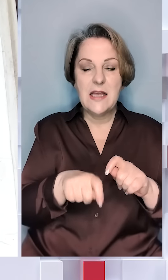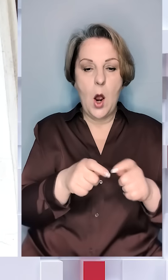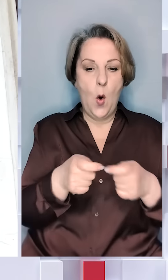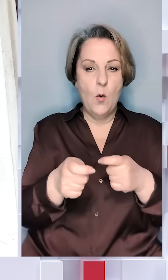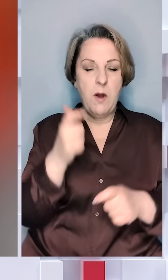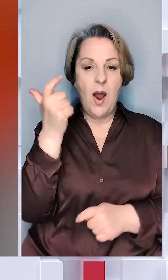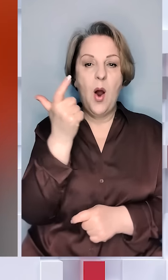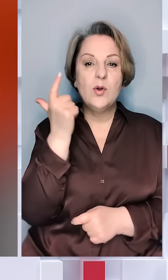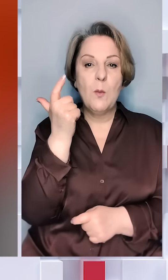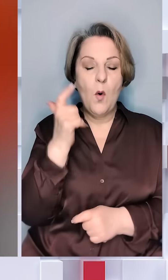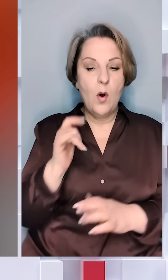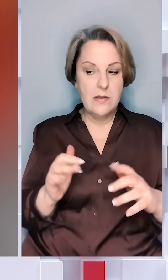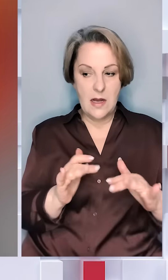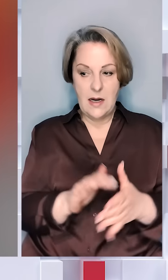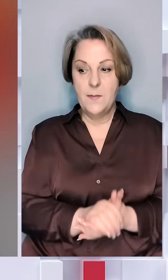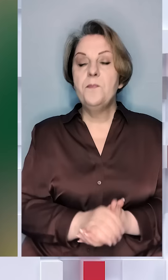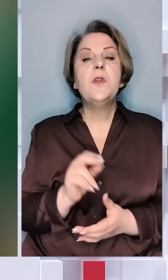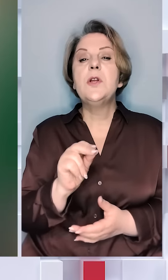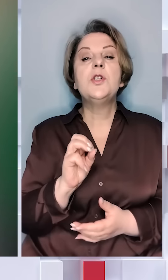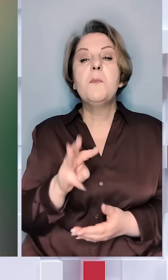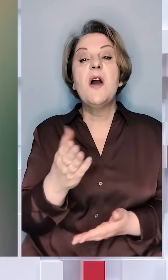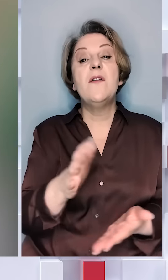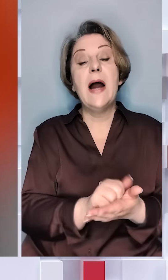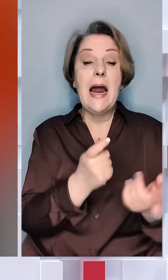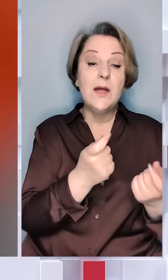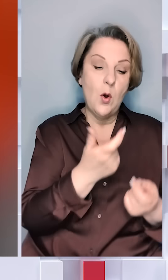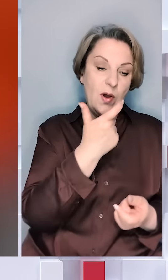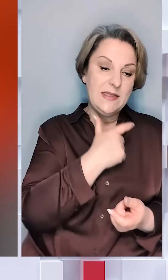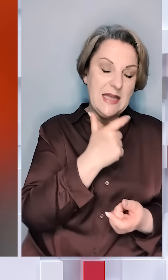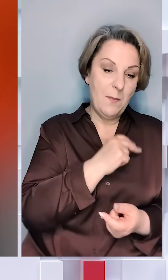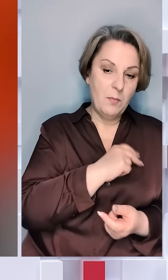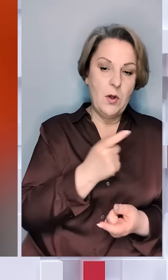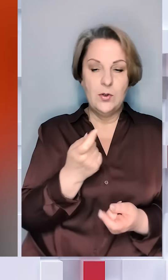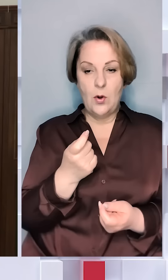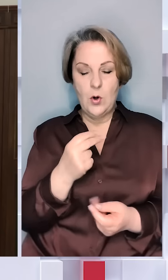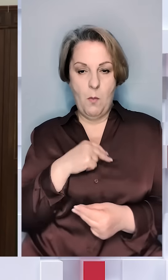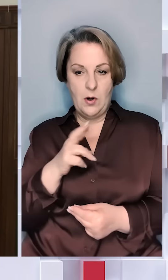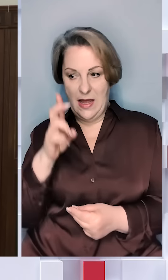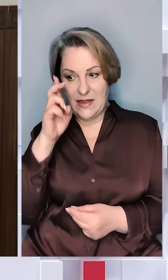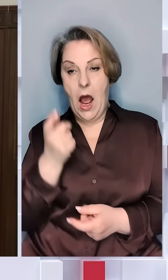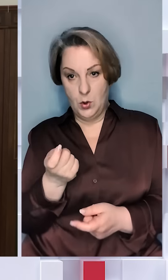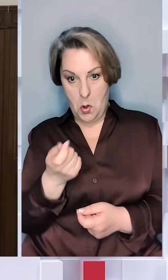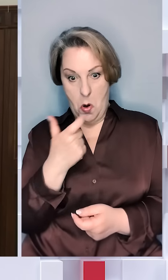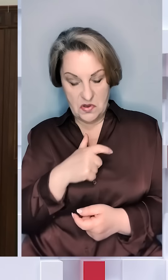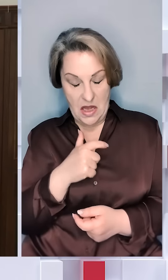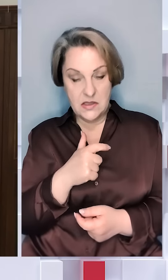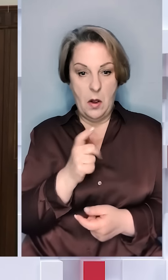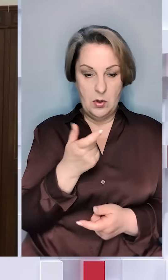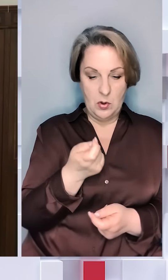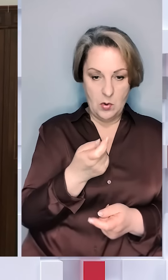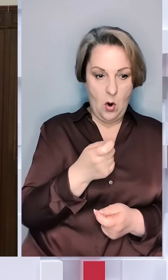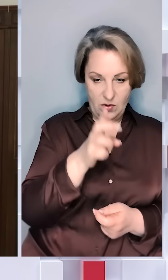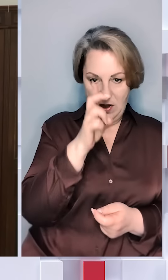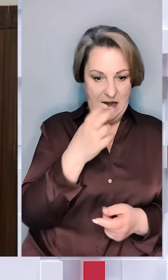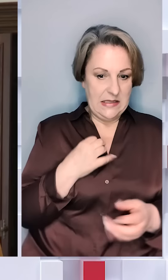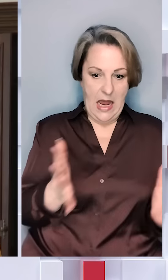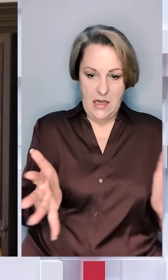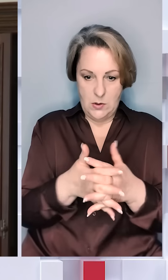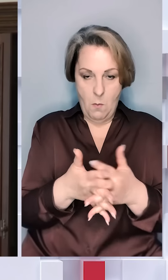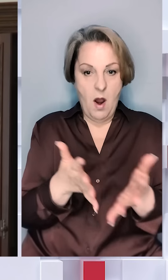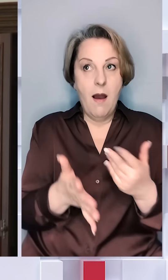в управлінні господарської діяльності. А чим ви займаєтесь? Трошки на себе, трошки на державу. Питання трошки на себе, трошки на державу – це